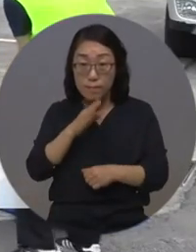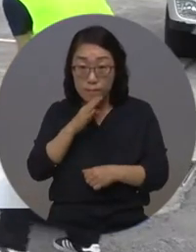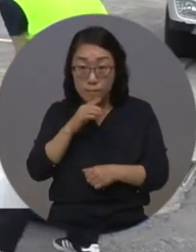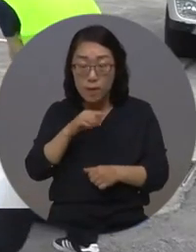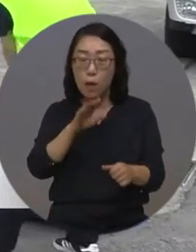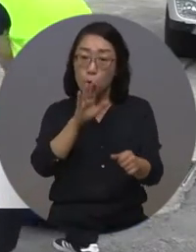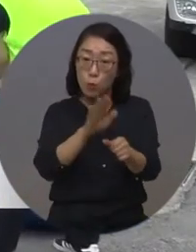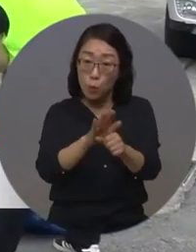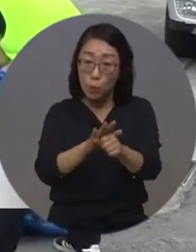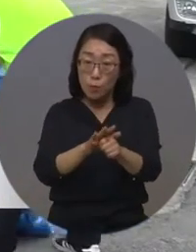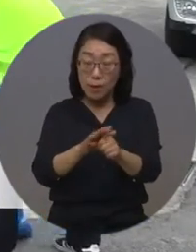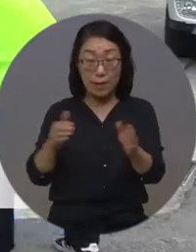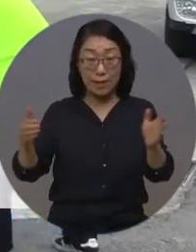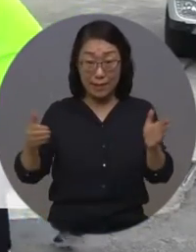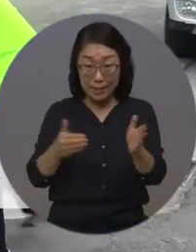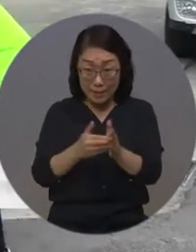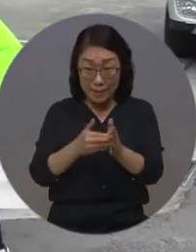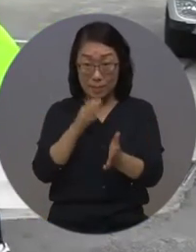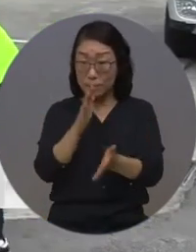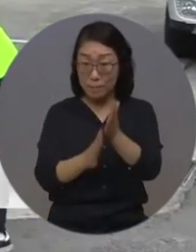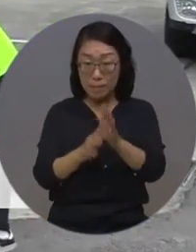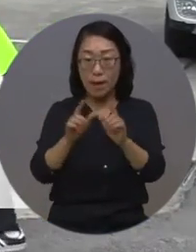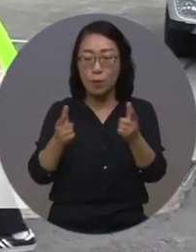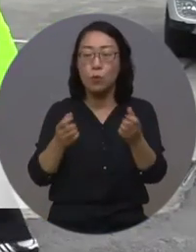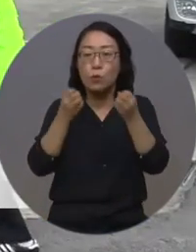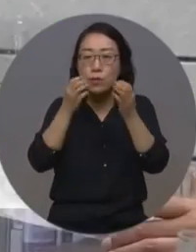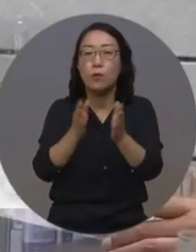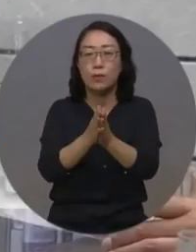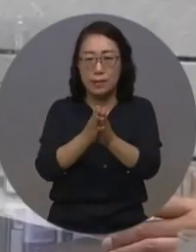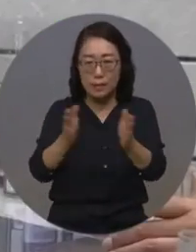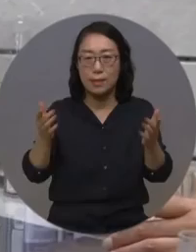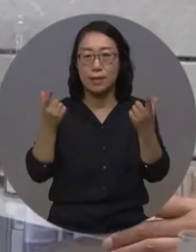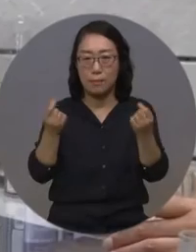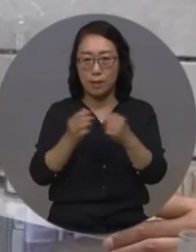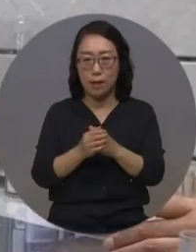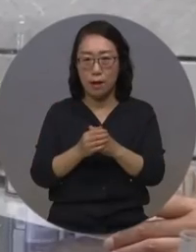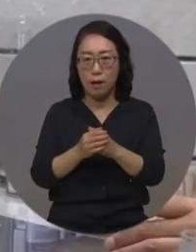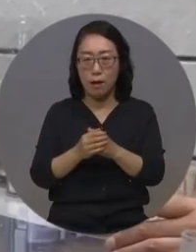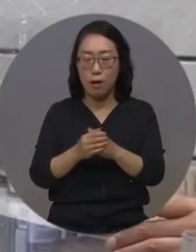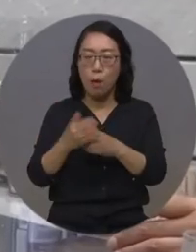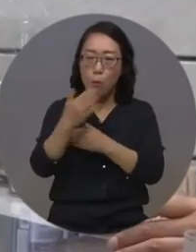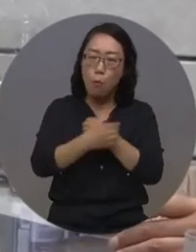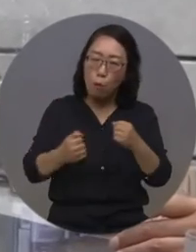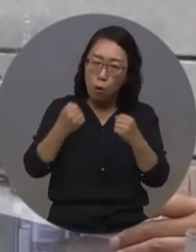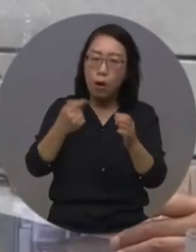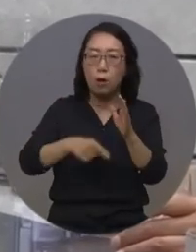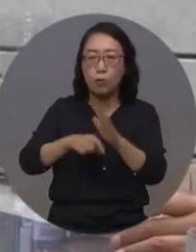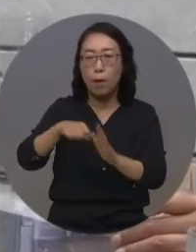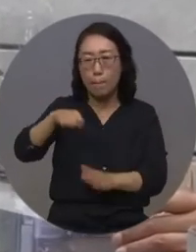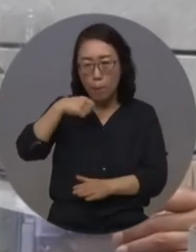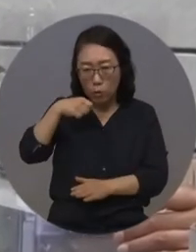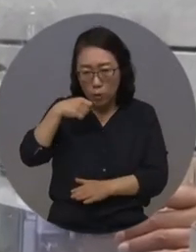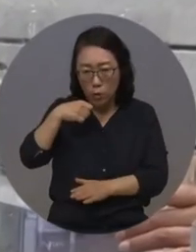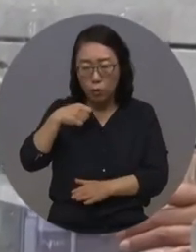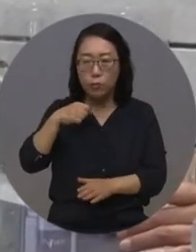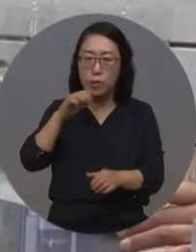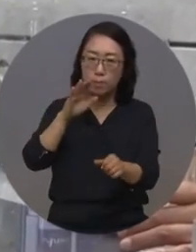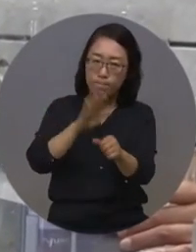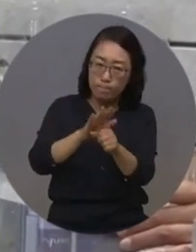A씨에 대한 긴급 지원의 끝이 아니라 새로운 시작입니다. 건강한 식생활 개선을 위한 관심과